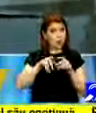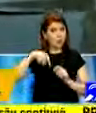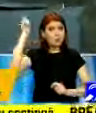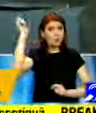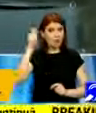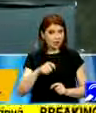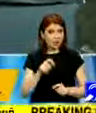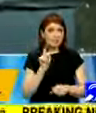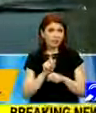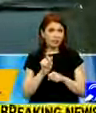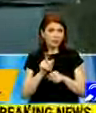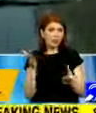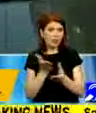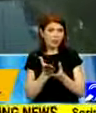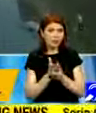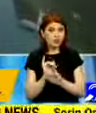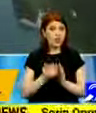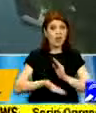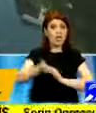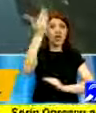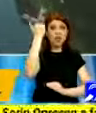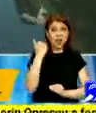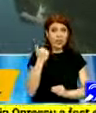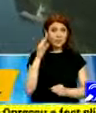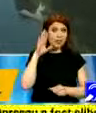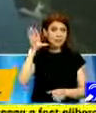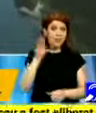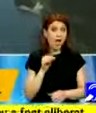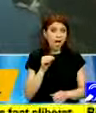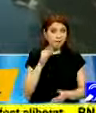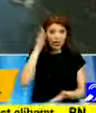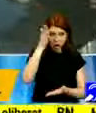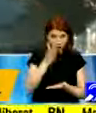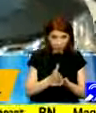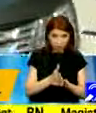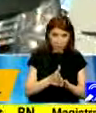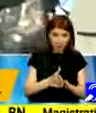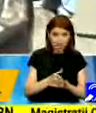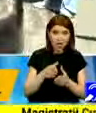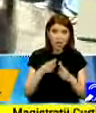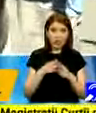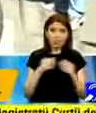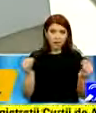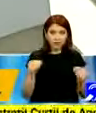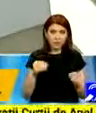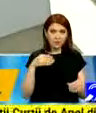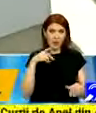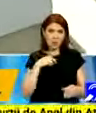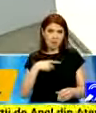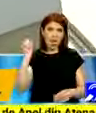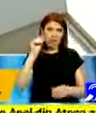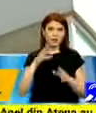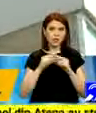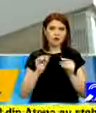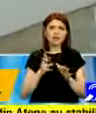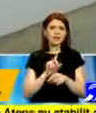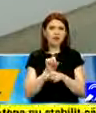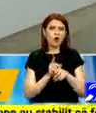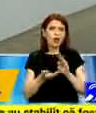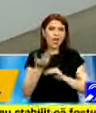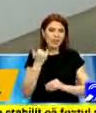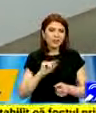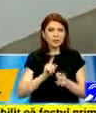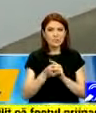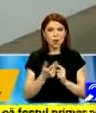diferite cauze și care înainte de pronunțarea judecătorilor de condamnare definitivă părăsesc România, fie cu câteva ore, fie câteva zile sau